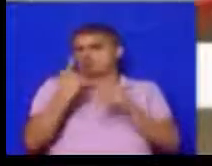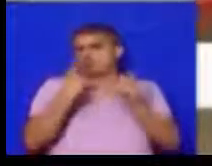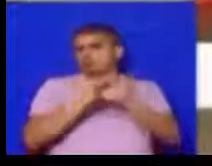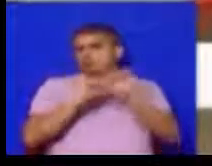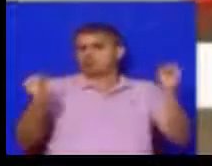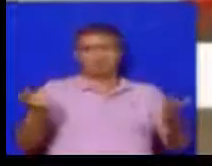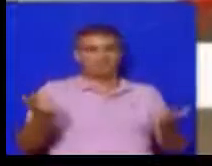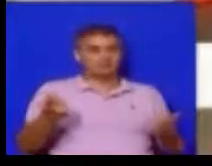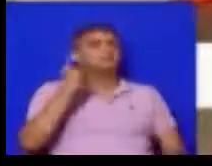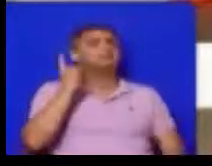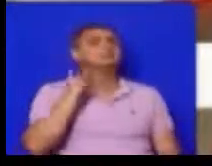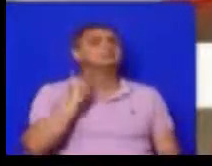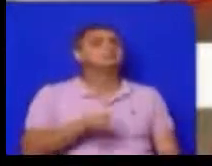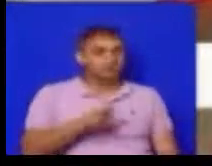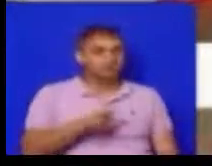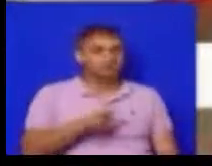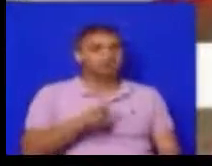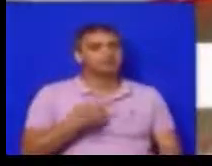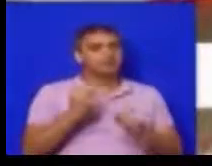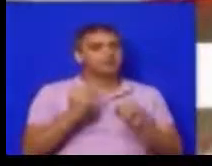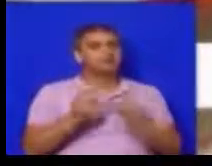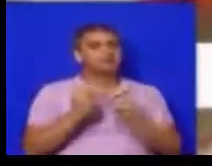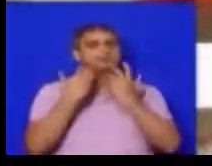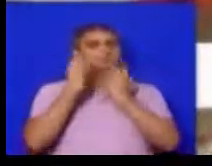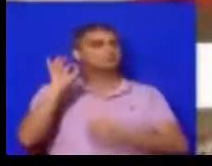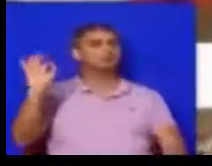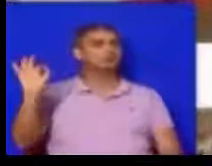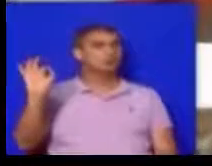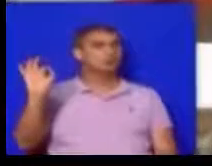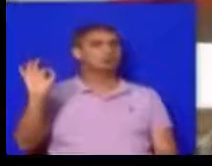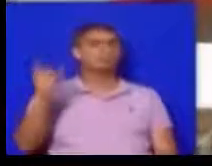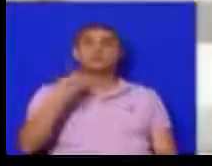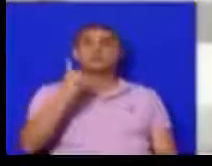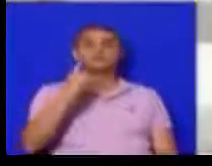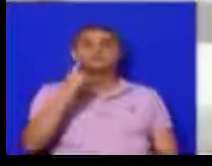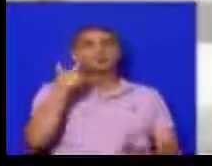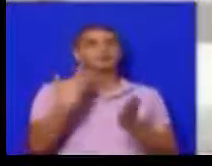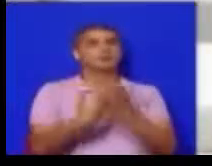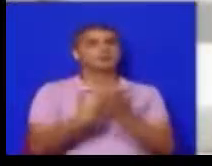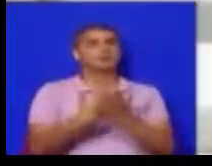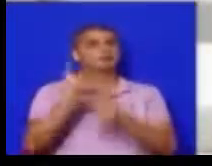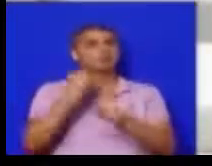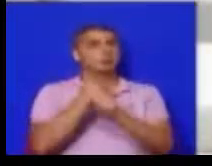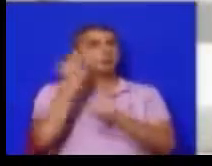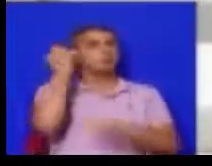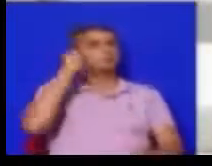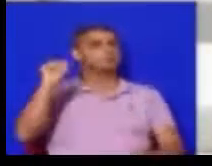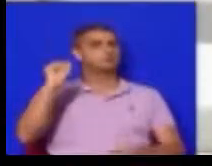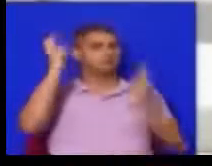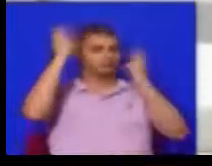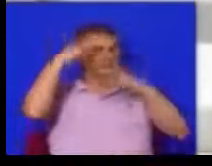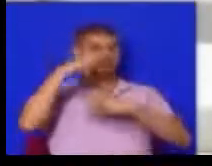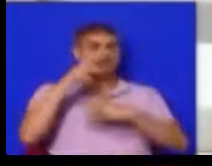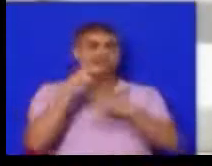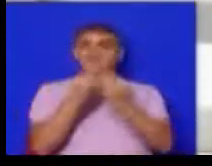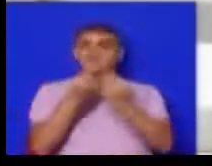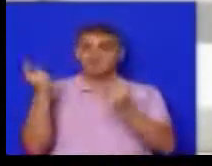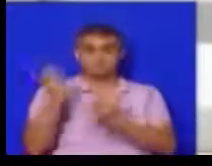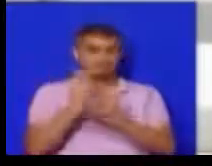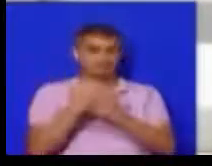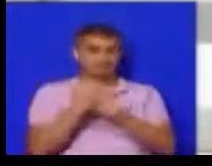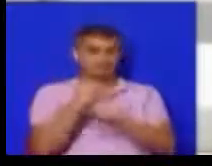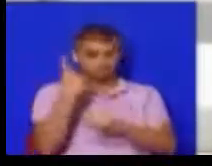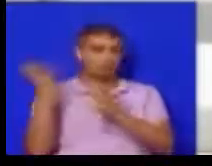בעצם ללכת עם הסיפור שלהם, אבל לוודא שהם לא יכולים להפר את ההסכם. והחומר שהם העשירו